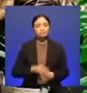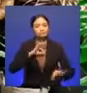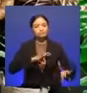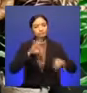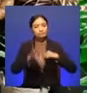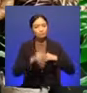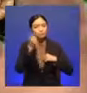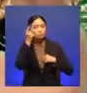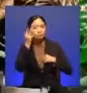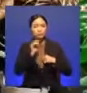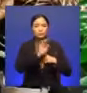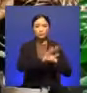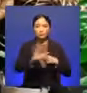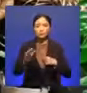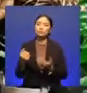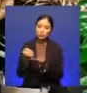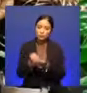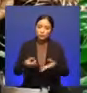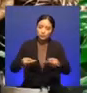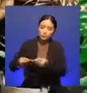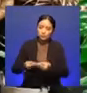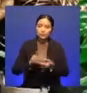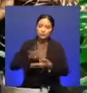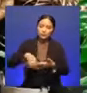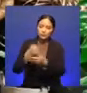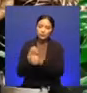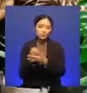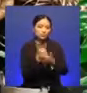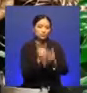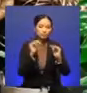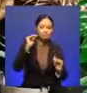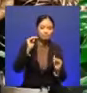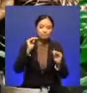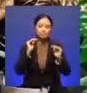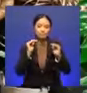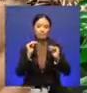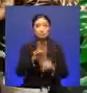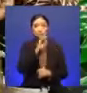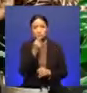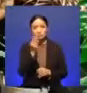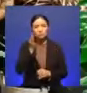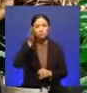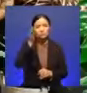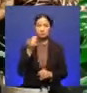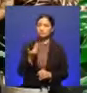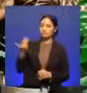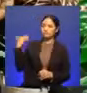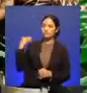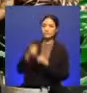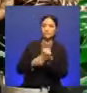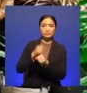ใจในการช่วยกันทำให้ช่องว่างเนี่ยมันแคบลงถ้าเรามอง20ปีที่ผ่านมาของสส